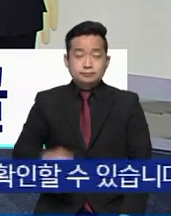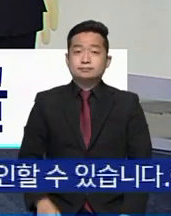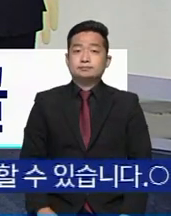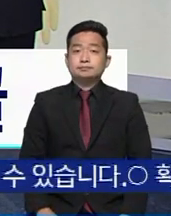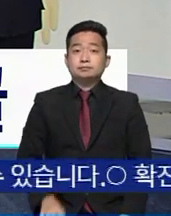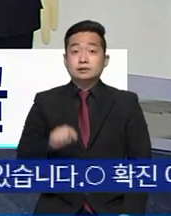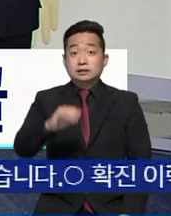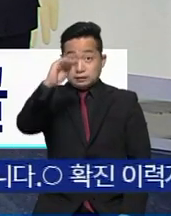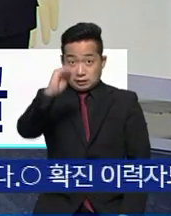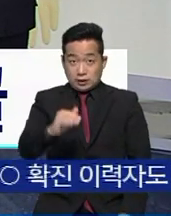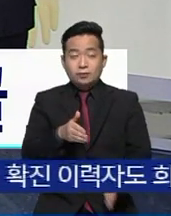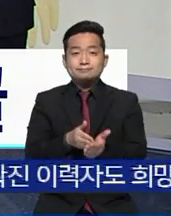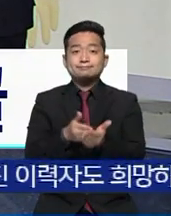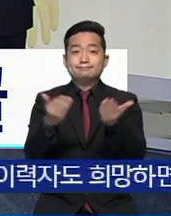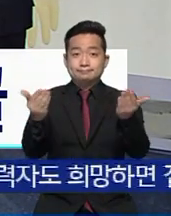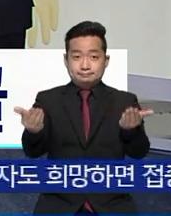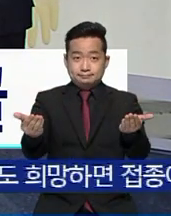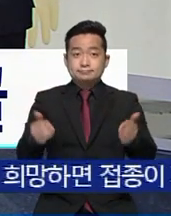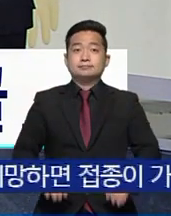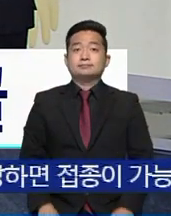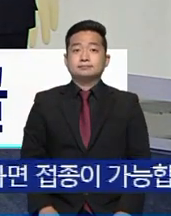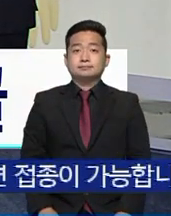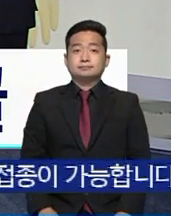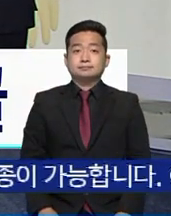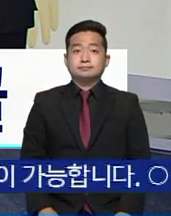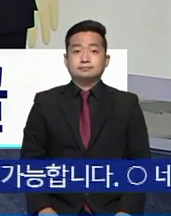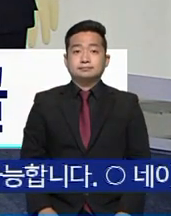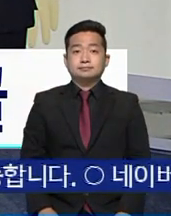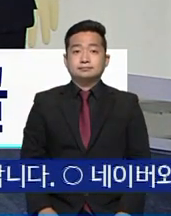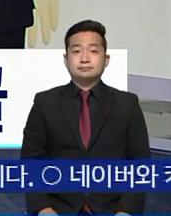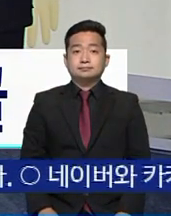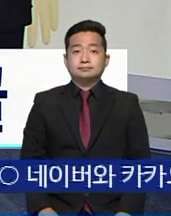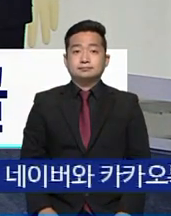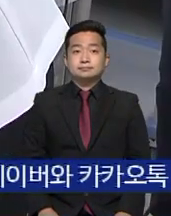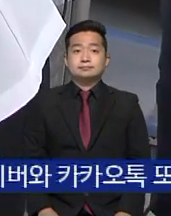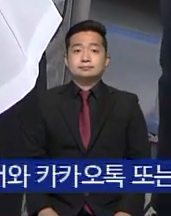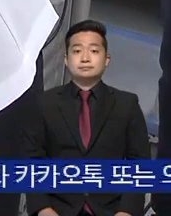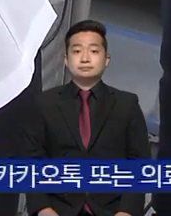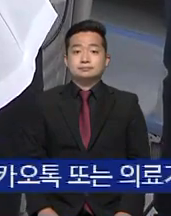추정했습니다. 자세한 내용은 조동찬 의학전문 기자가 전하겠습니다.